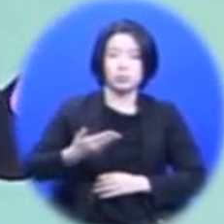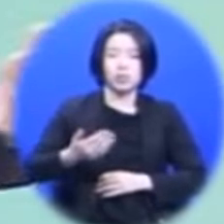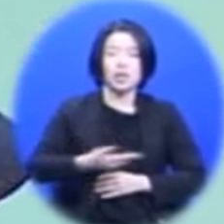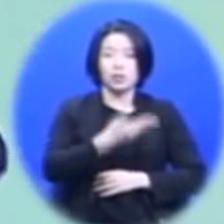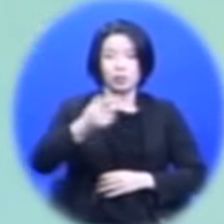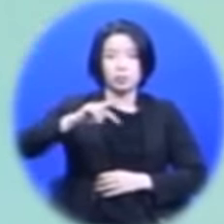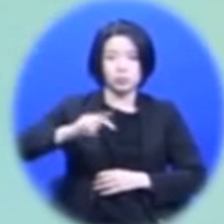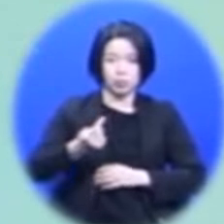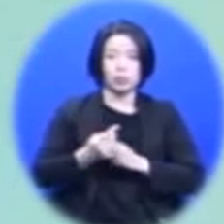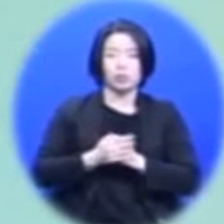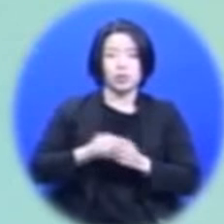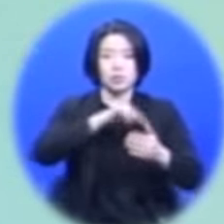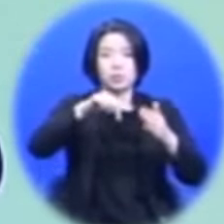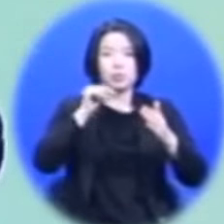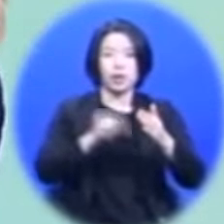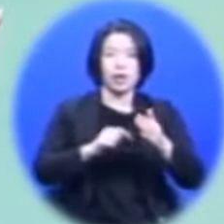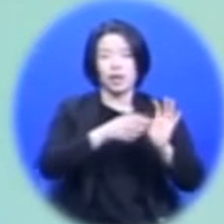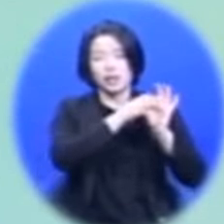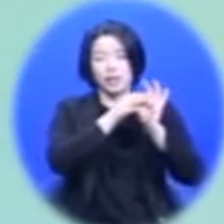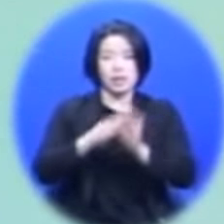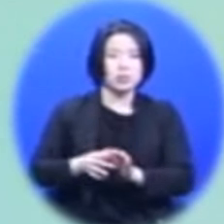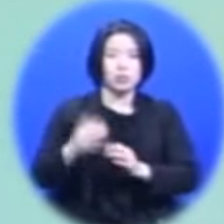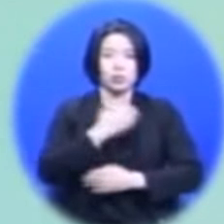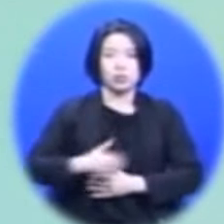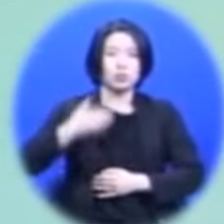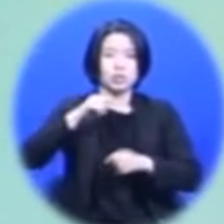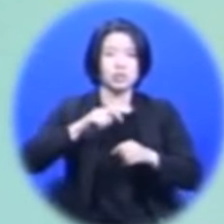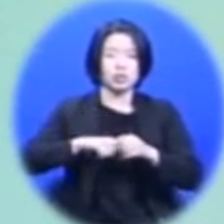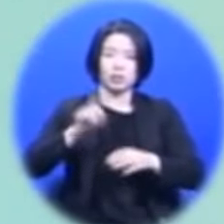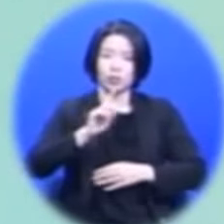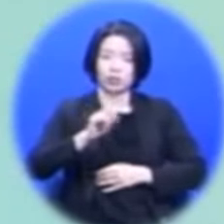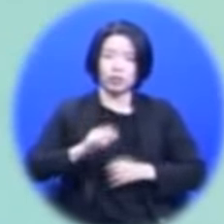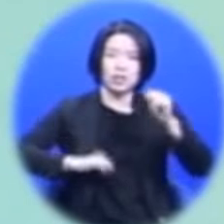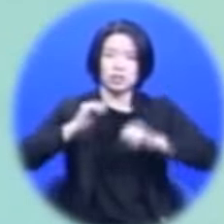여러분도 여러분 속에 계속해서 육신적인